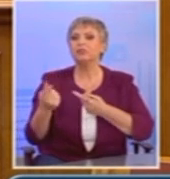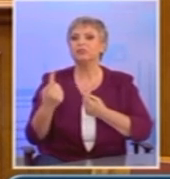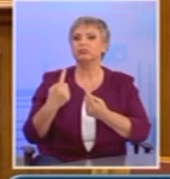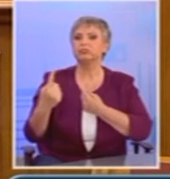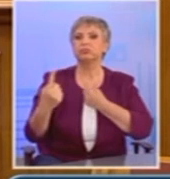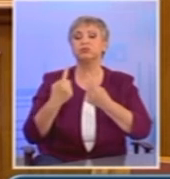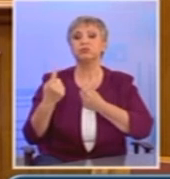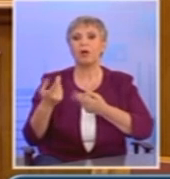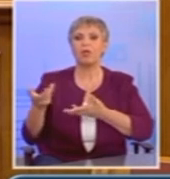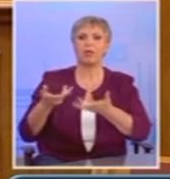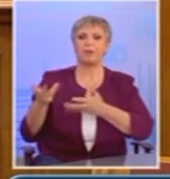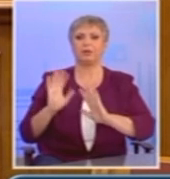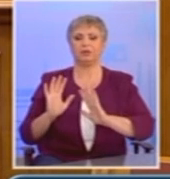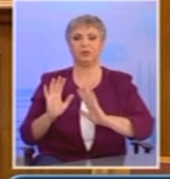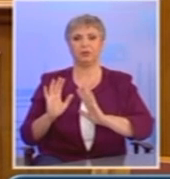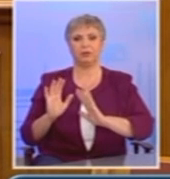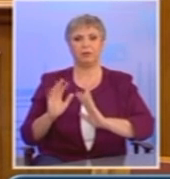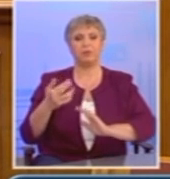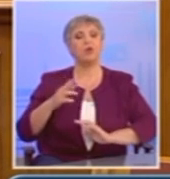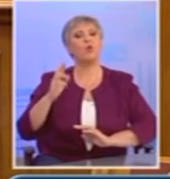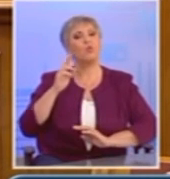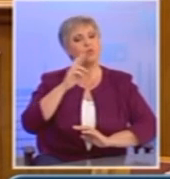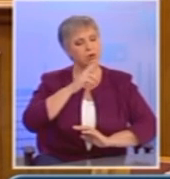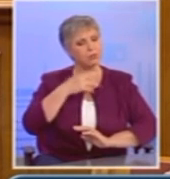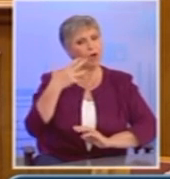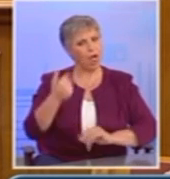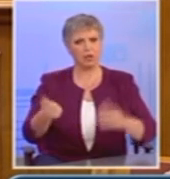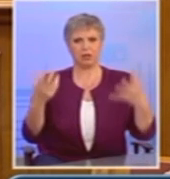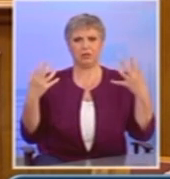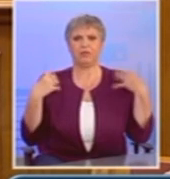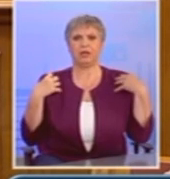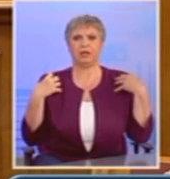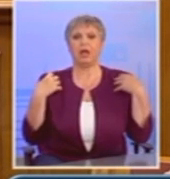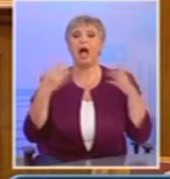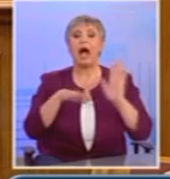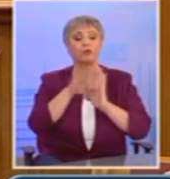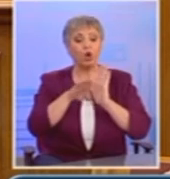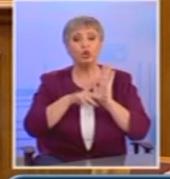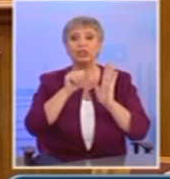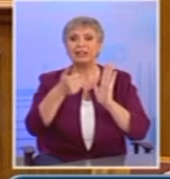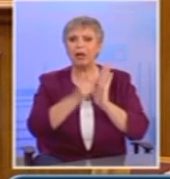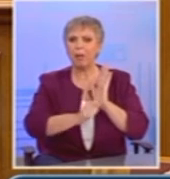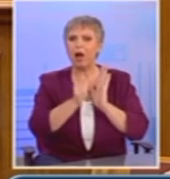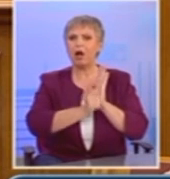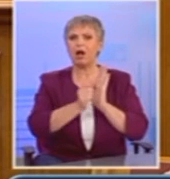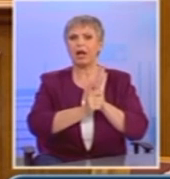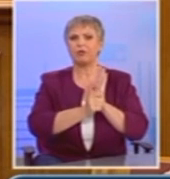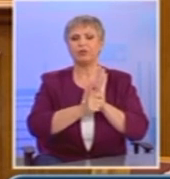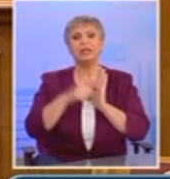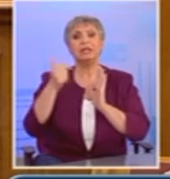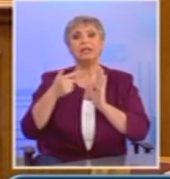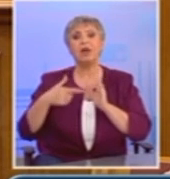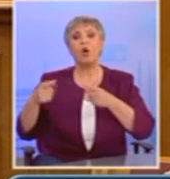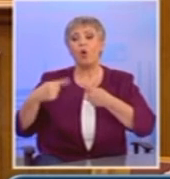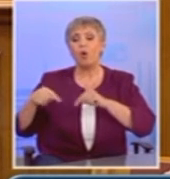Ο κύριος Πρωθυπουργός έχει τις αρμοδιότητες από το Σύνταγμα και σαφή εντολή από το Συμβούλιο